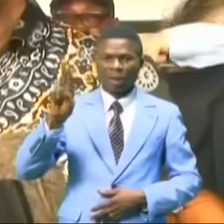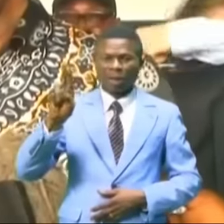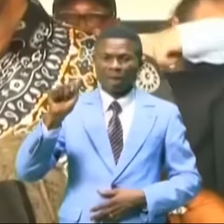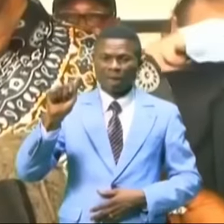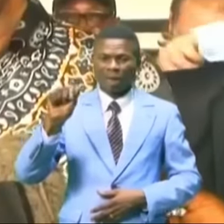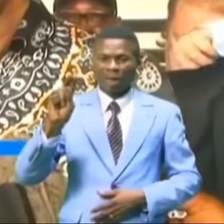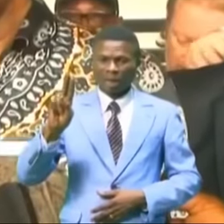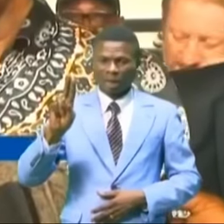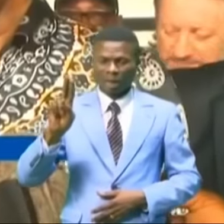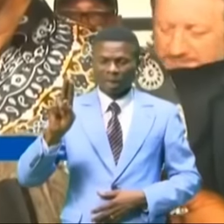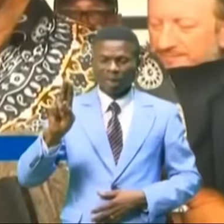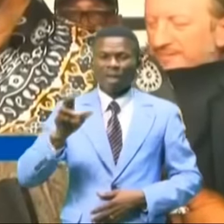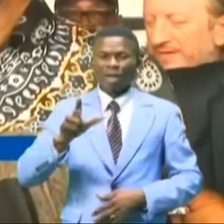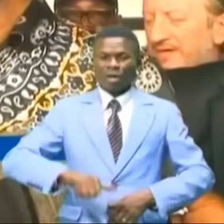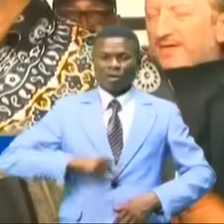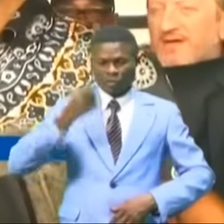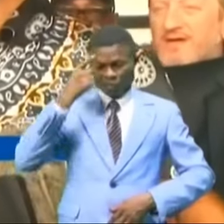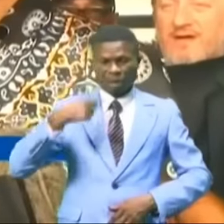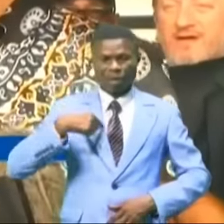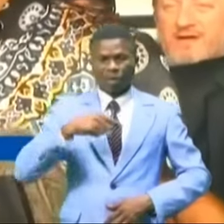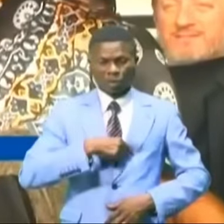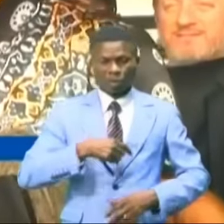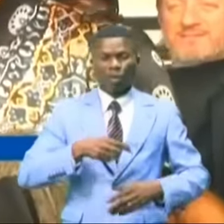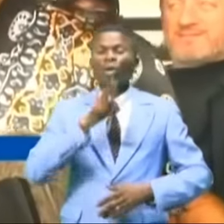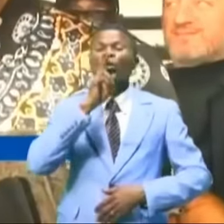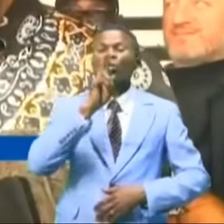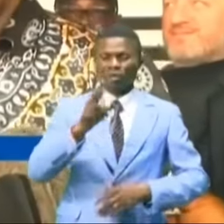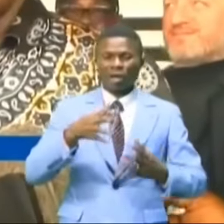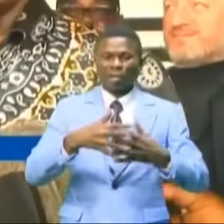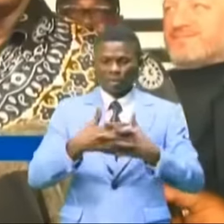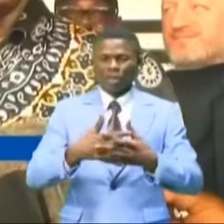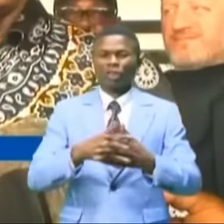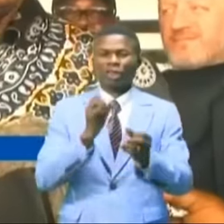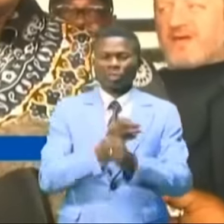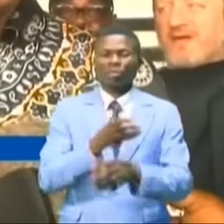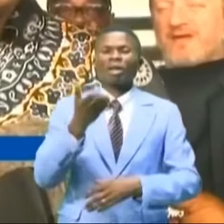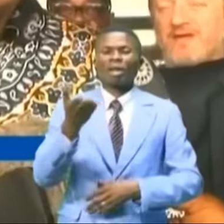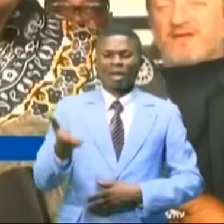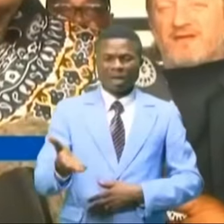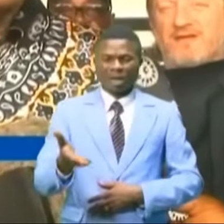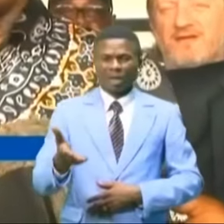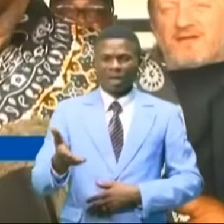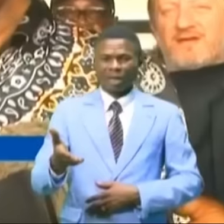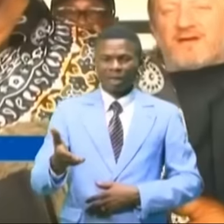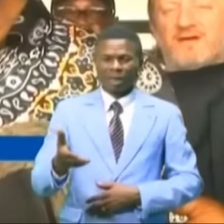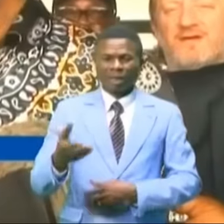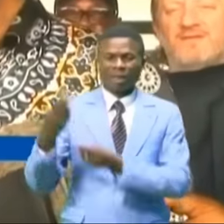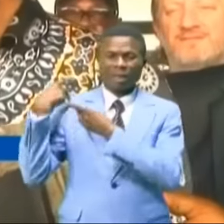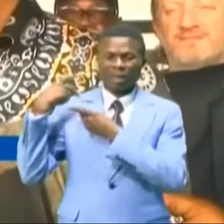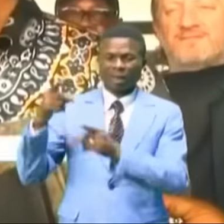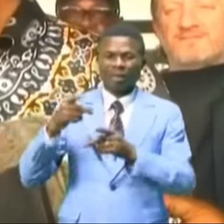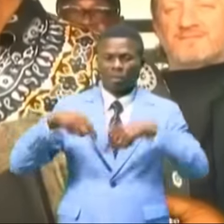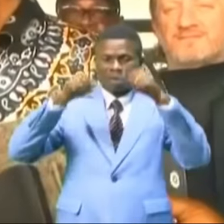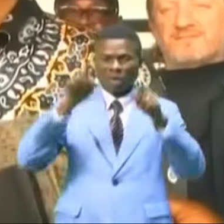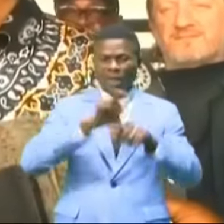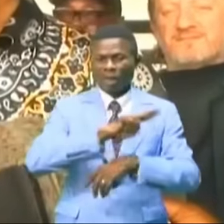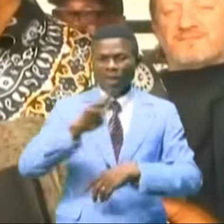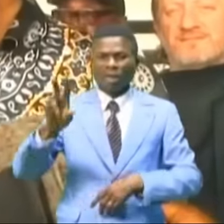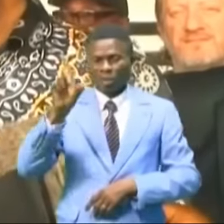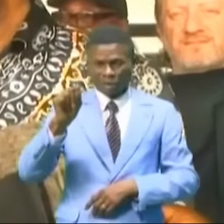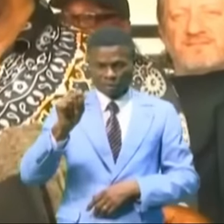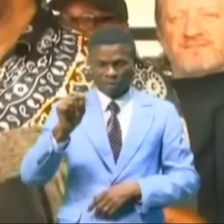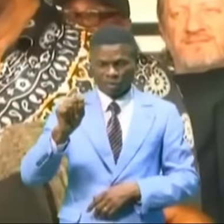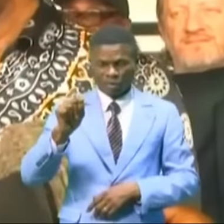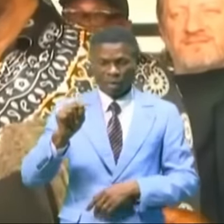fierté de voir que ce que nous avons promis déjà depuis le mois de, depuis l'année 2020, a